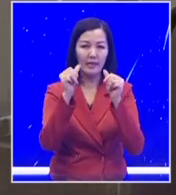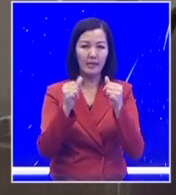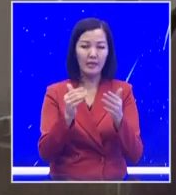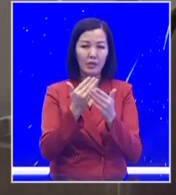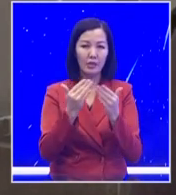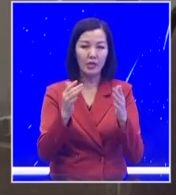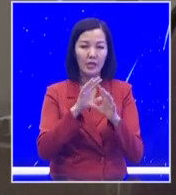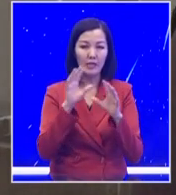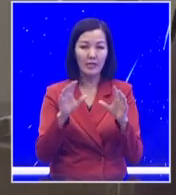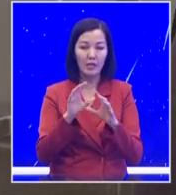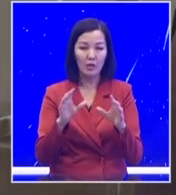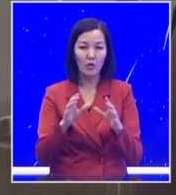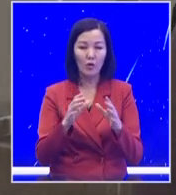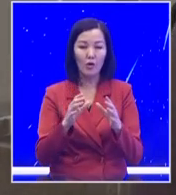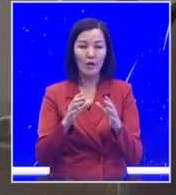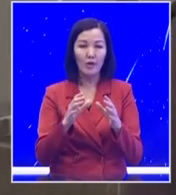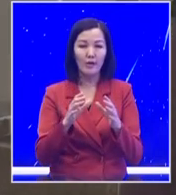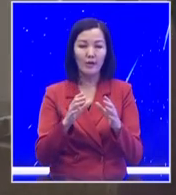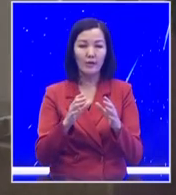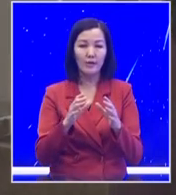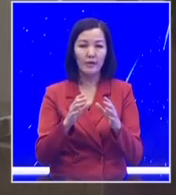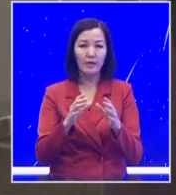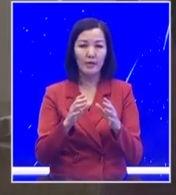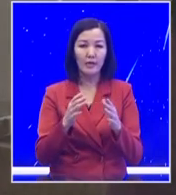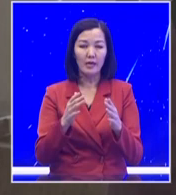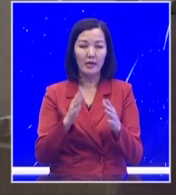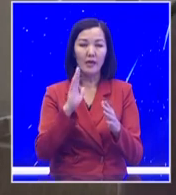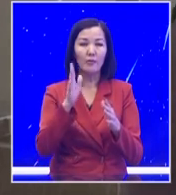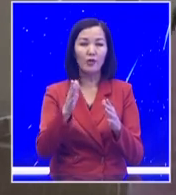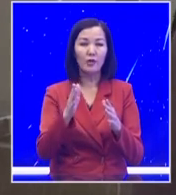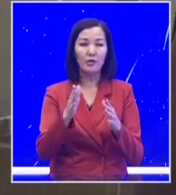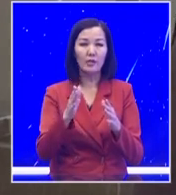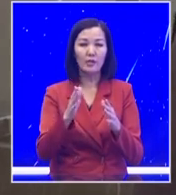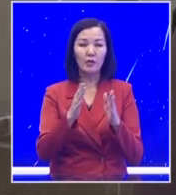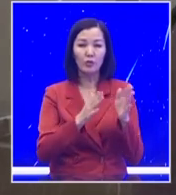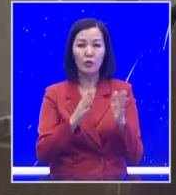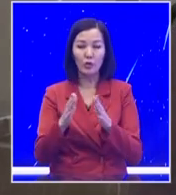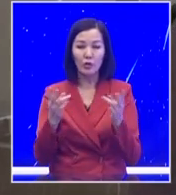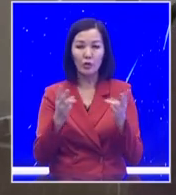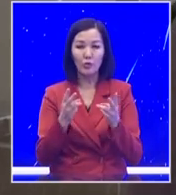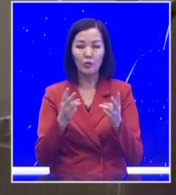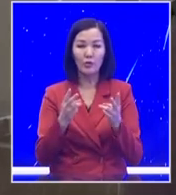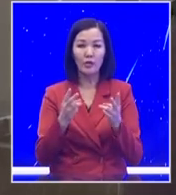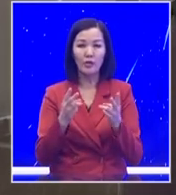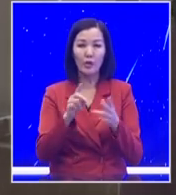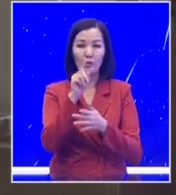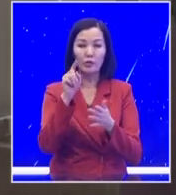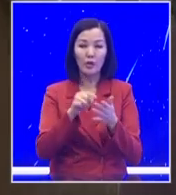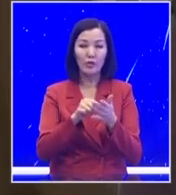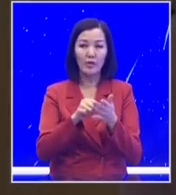археологиялық құндылықтарды сақтау және оларды қалай әрі қарай музейлендіру сияқты осындай